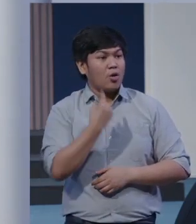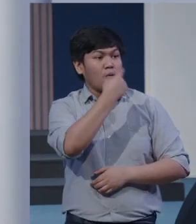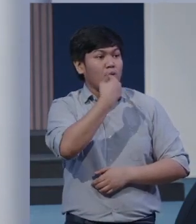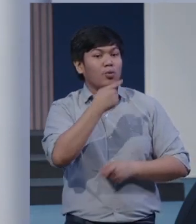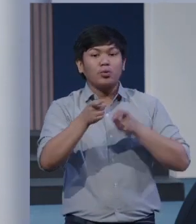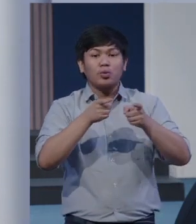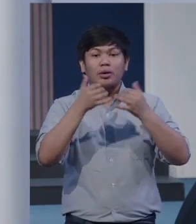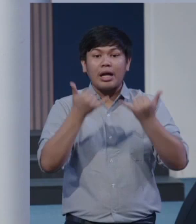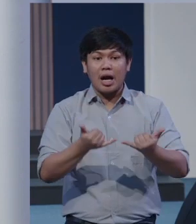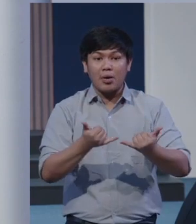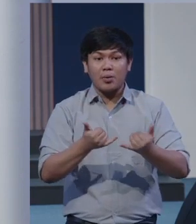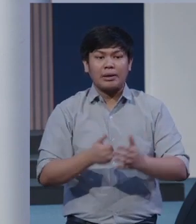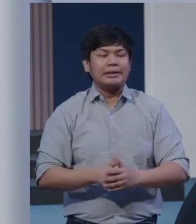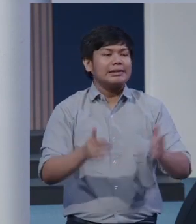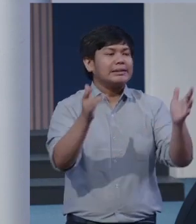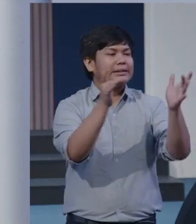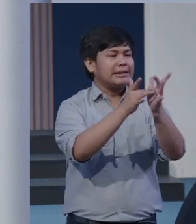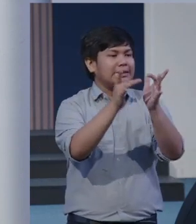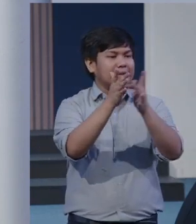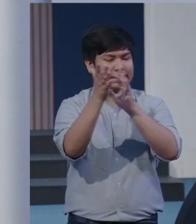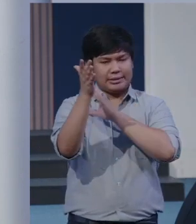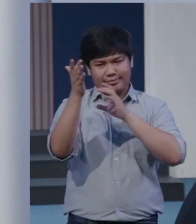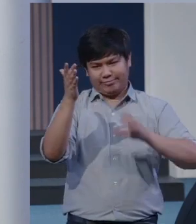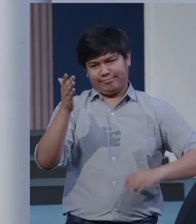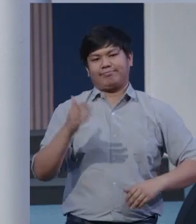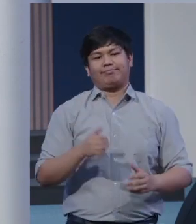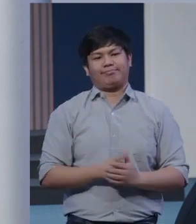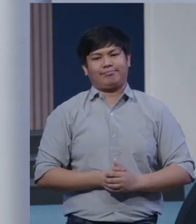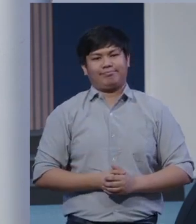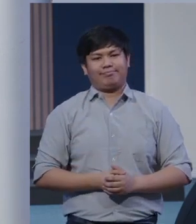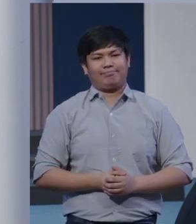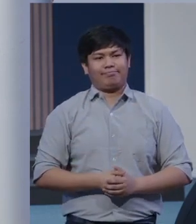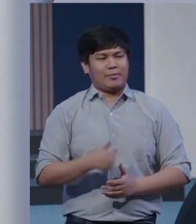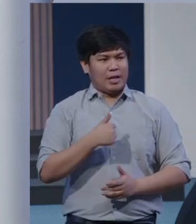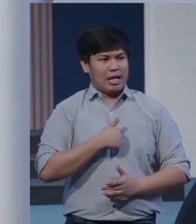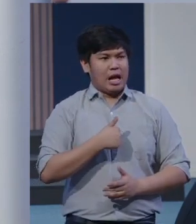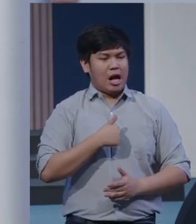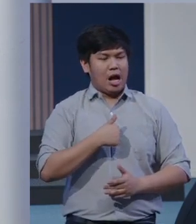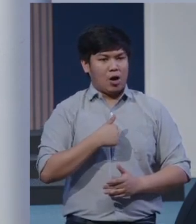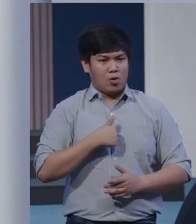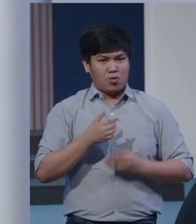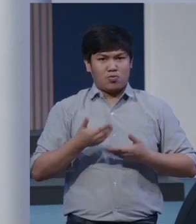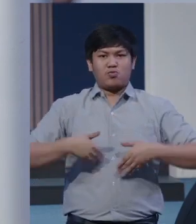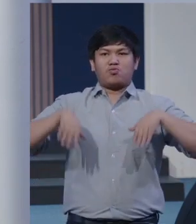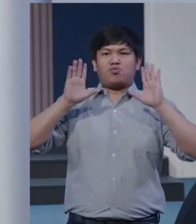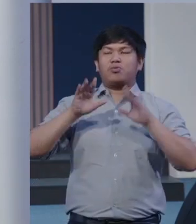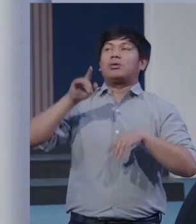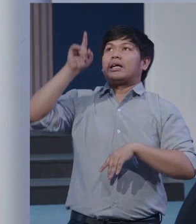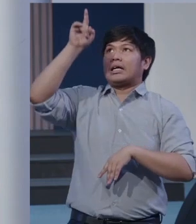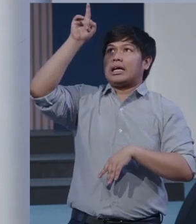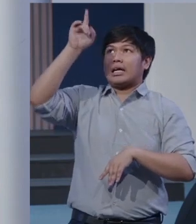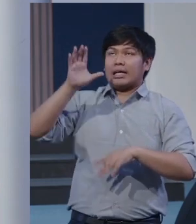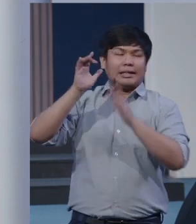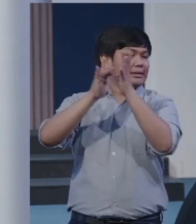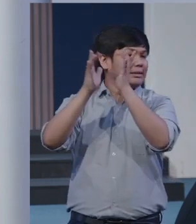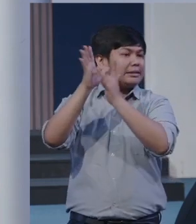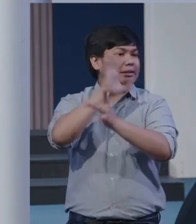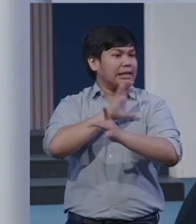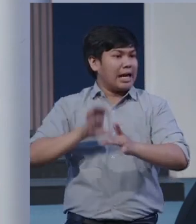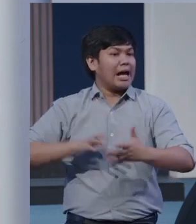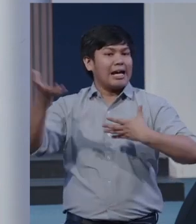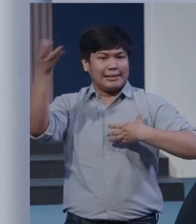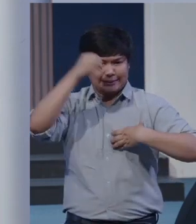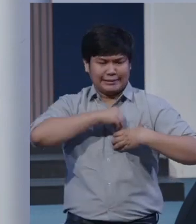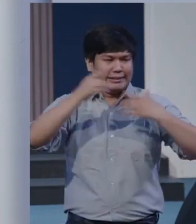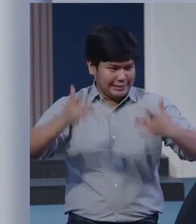I have been crucified with Christ it is no longer I who live but Christ who lives in me